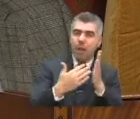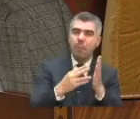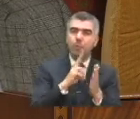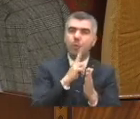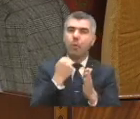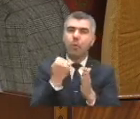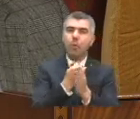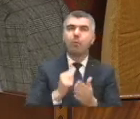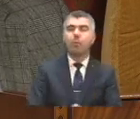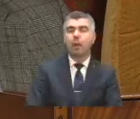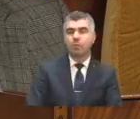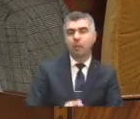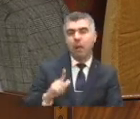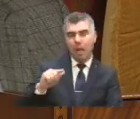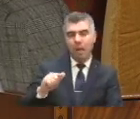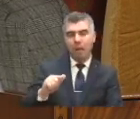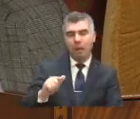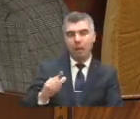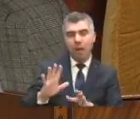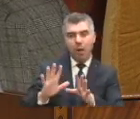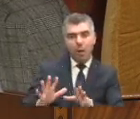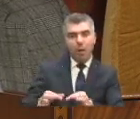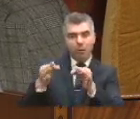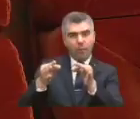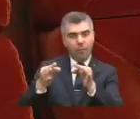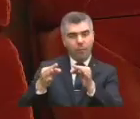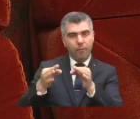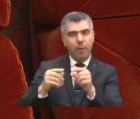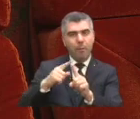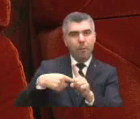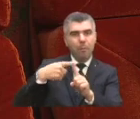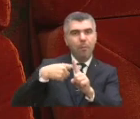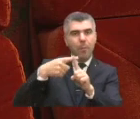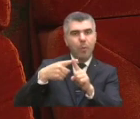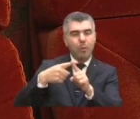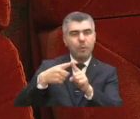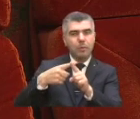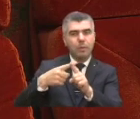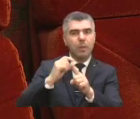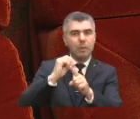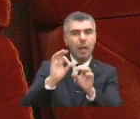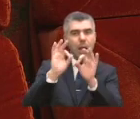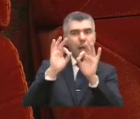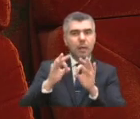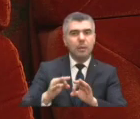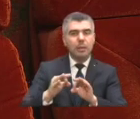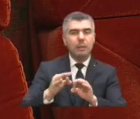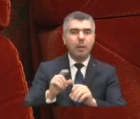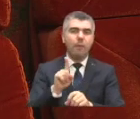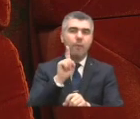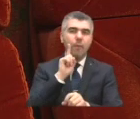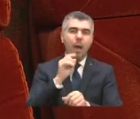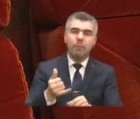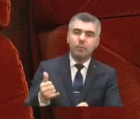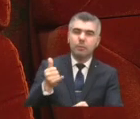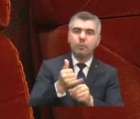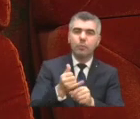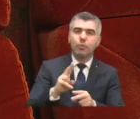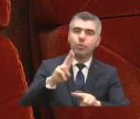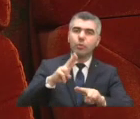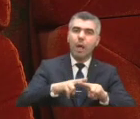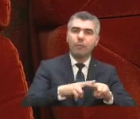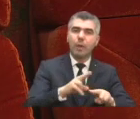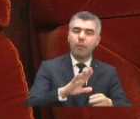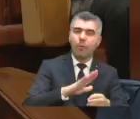كان اقتراح وكان على أساس أن غادي نرفعوا من النسبة ديال عدد النساء في مراكز القرار. كم عدد النساء